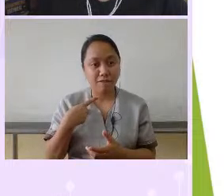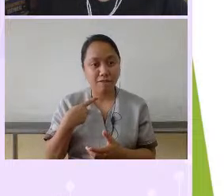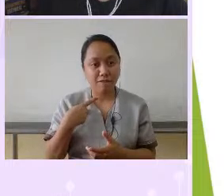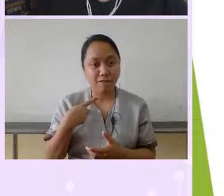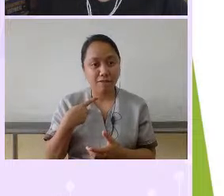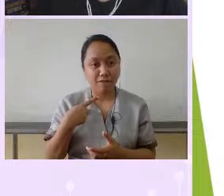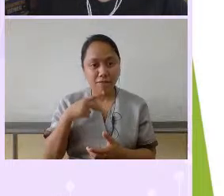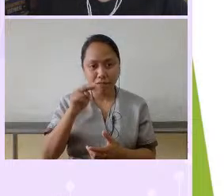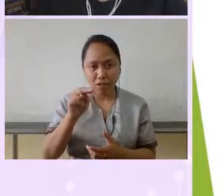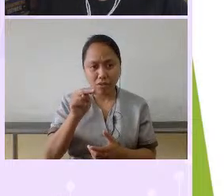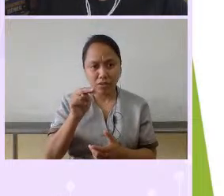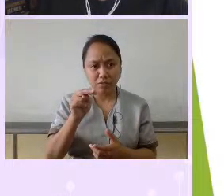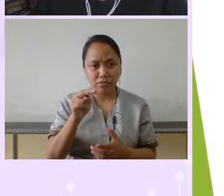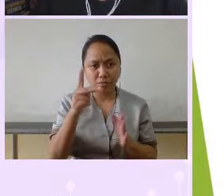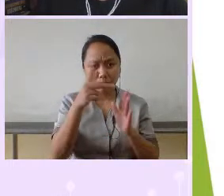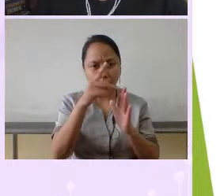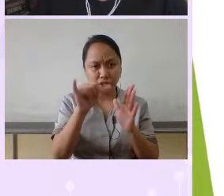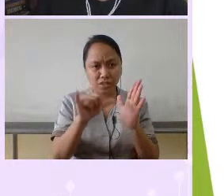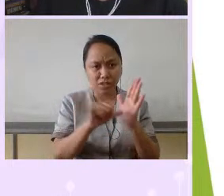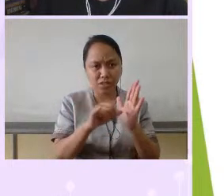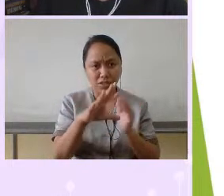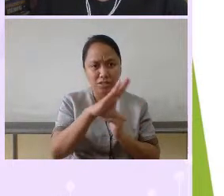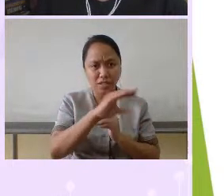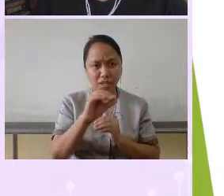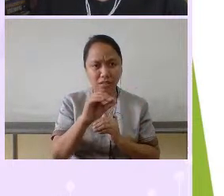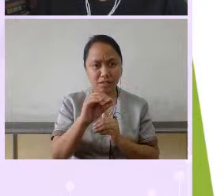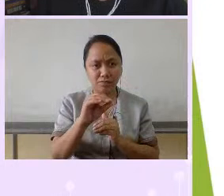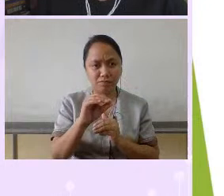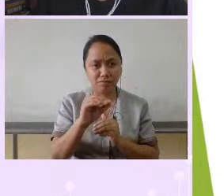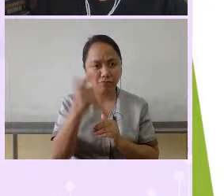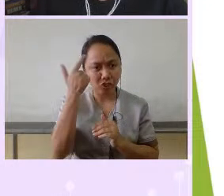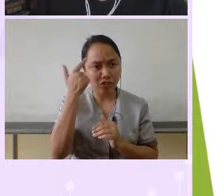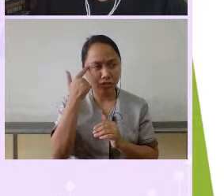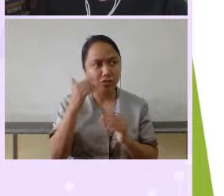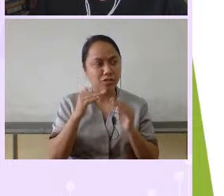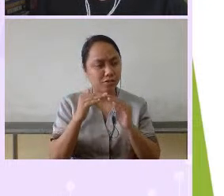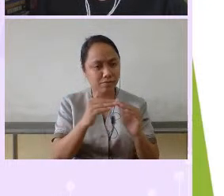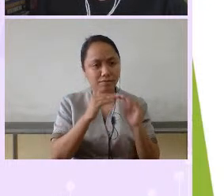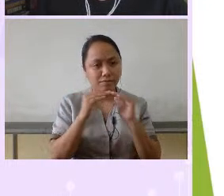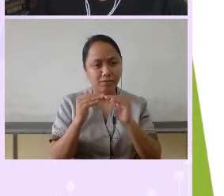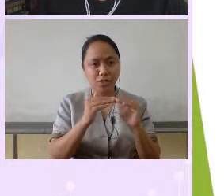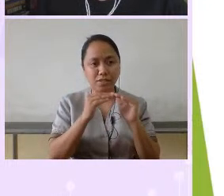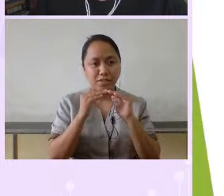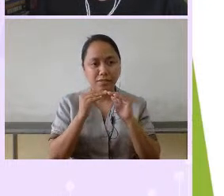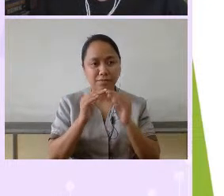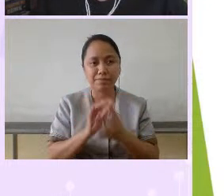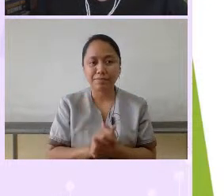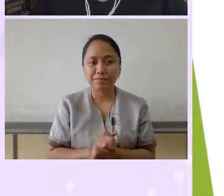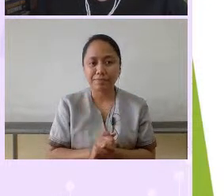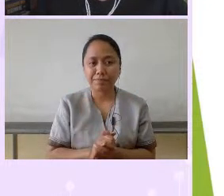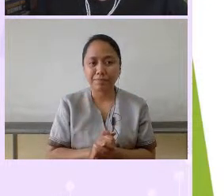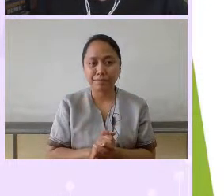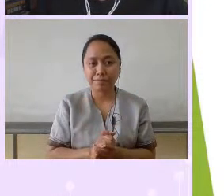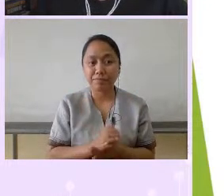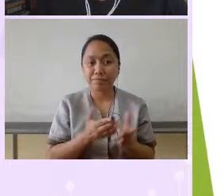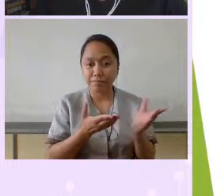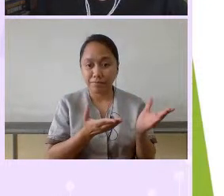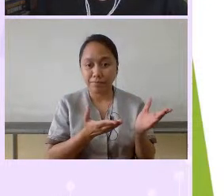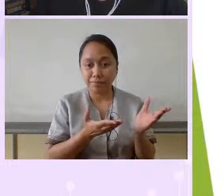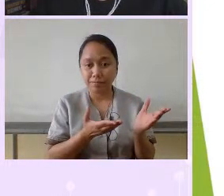integrate gender dimension. So kaya nga po meron kaming mga tinutukoy na